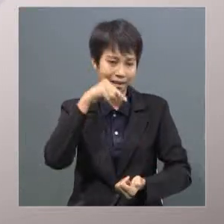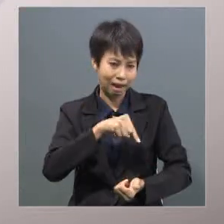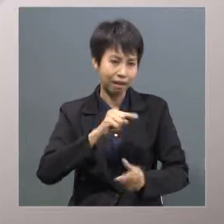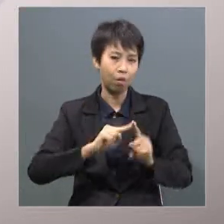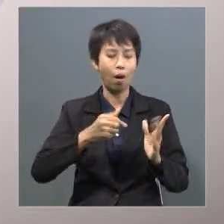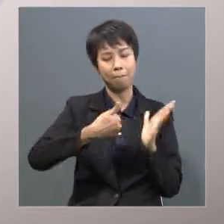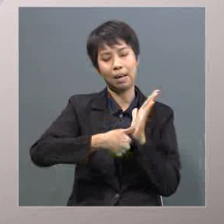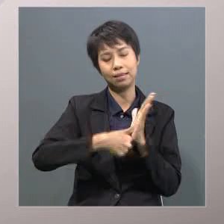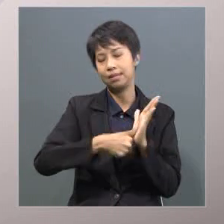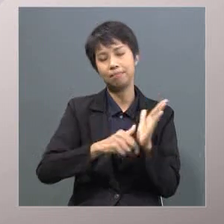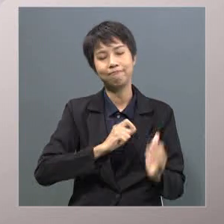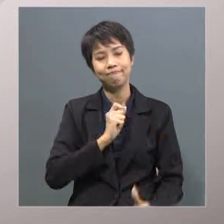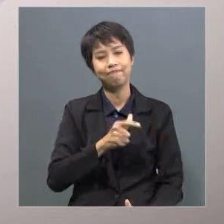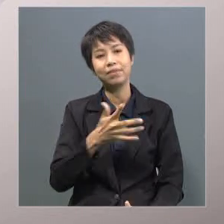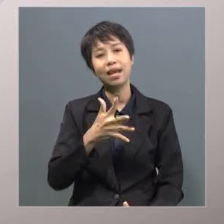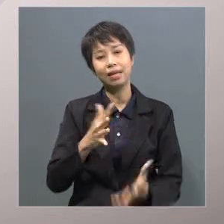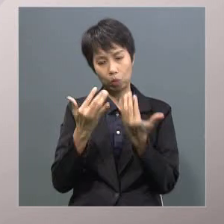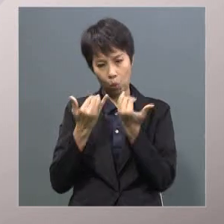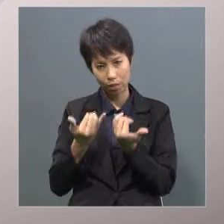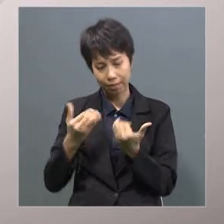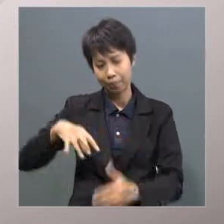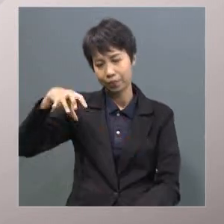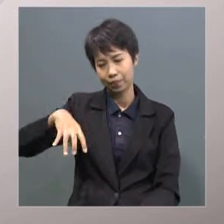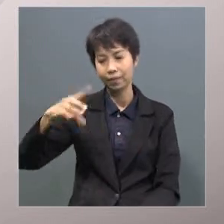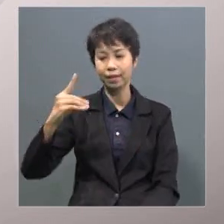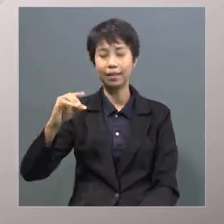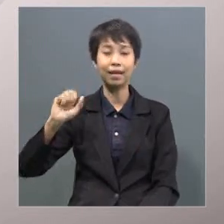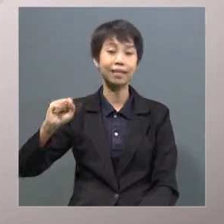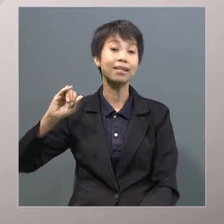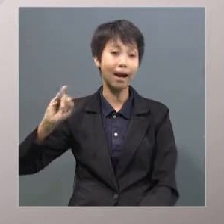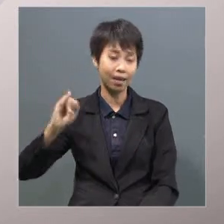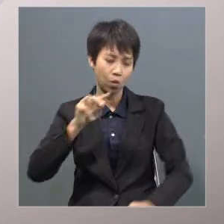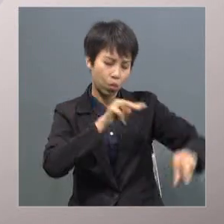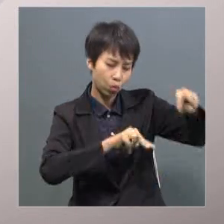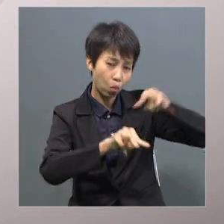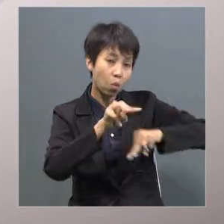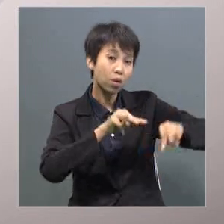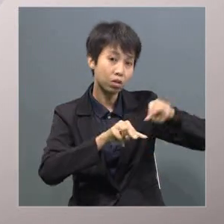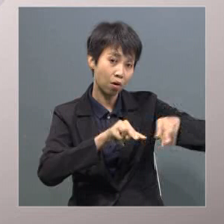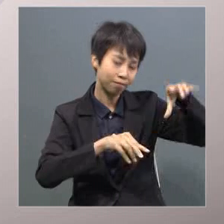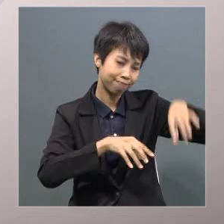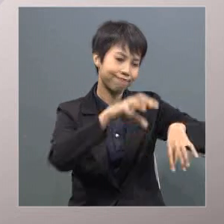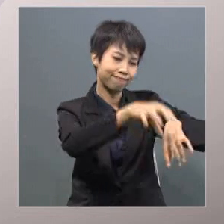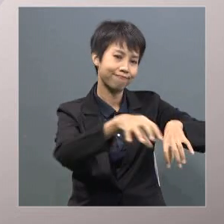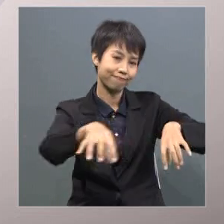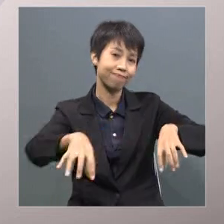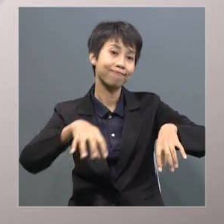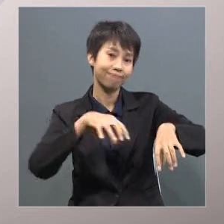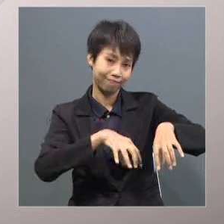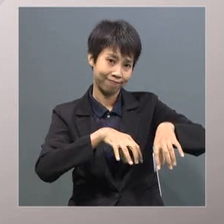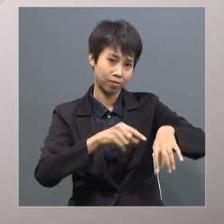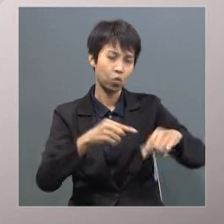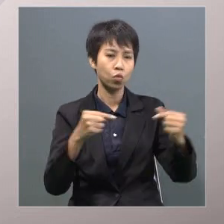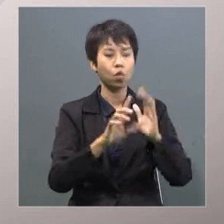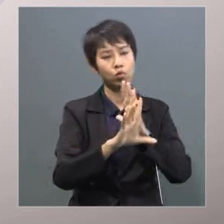คะล่าสุด DSI ได้เข้าตรวจค้นไป5จุดบริษัทเอกชนขนส่งน้ำมันที่เชื่อมโยงกับเครือข่ายของโกฟุกในพื้นที่ของชล